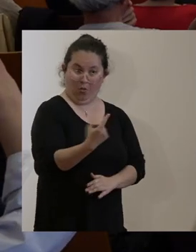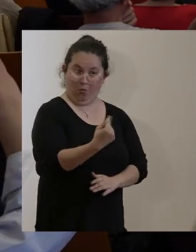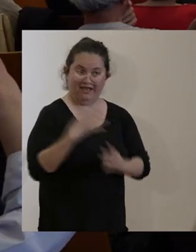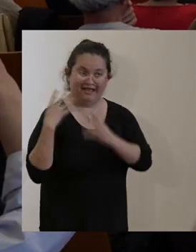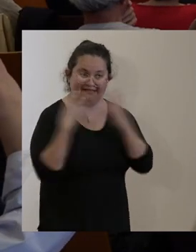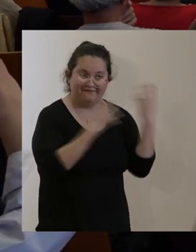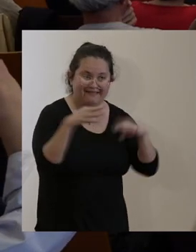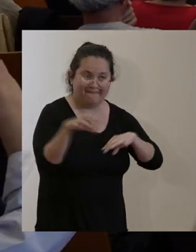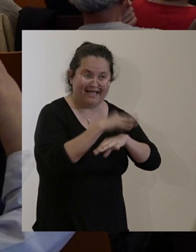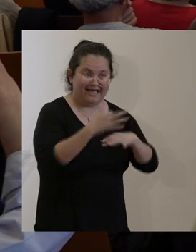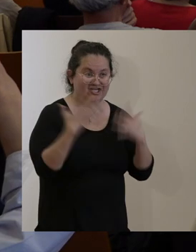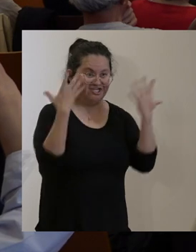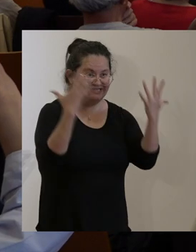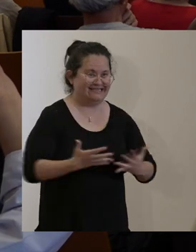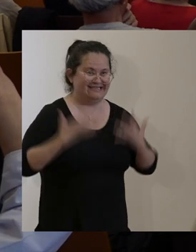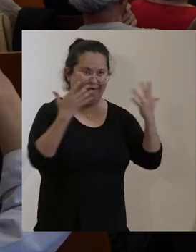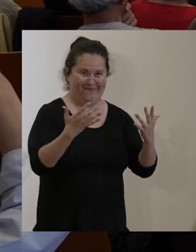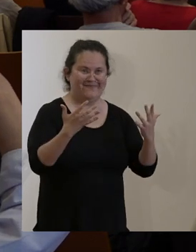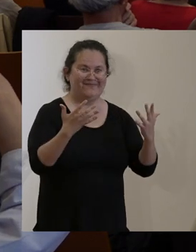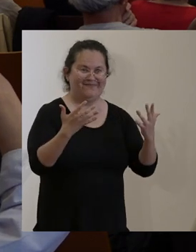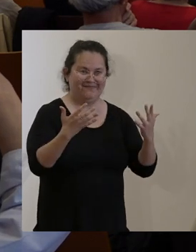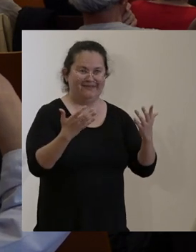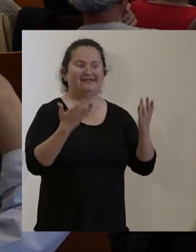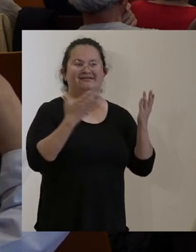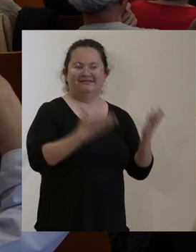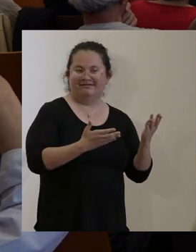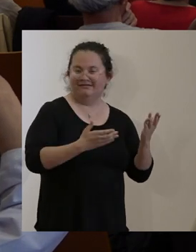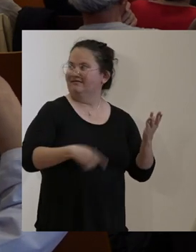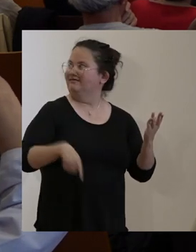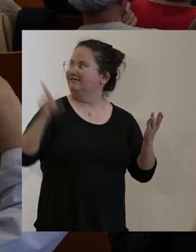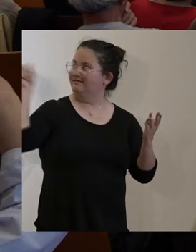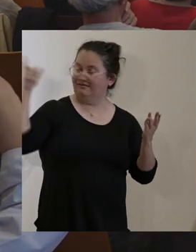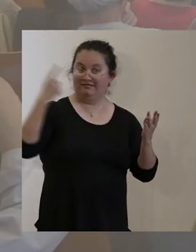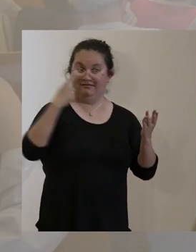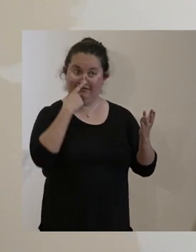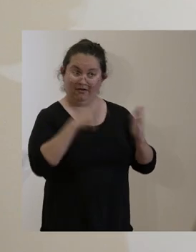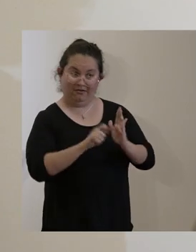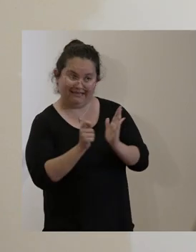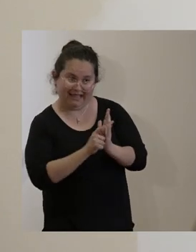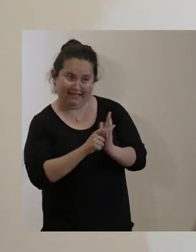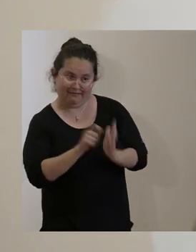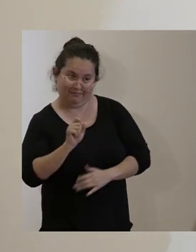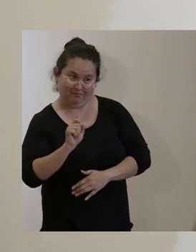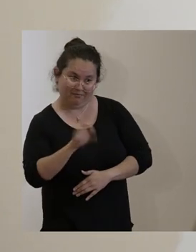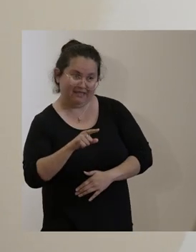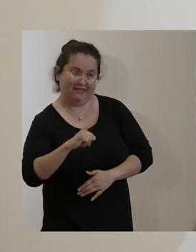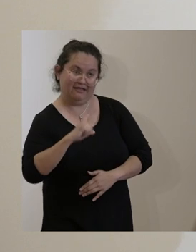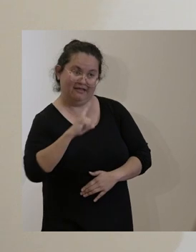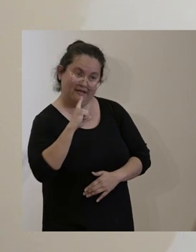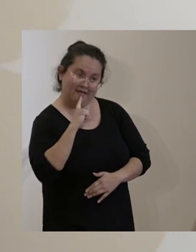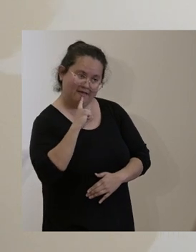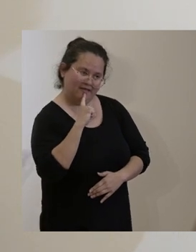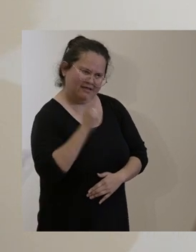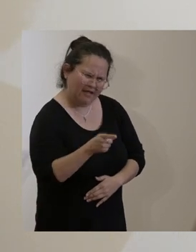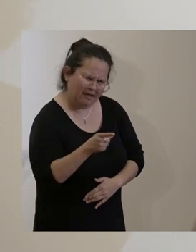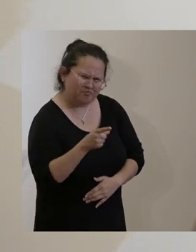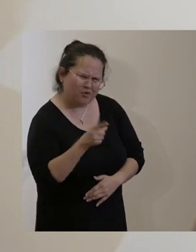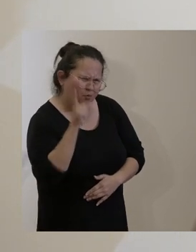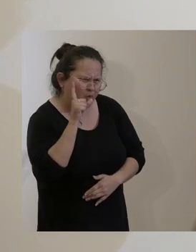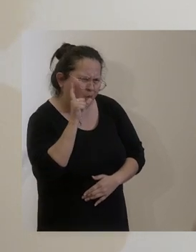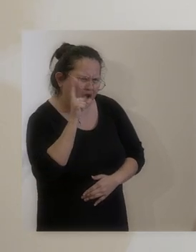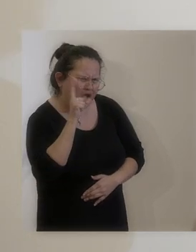pense que c'est cette occasion qui est à l'origine de cette peinture et de cette commande? Eh bien, à cause de détails. Pas uniquement